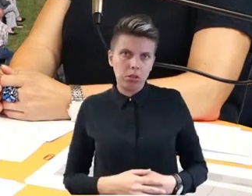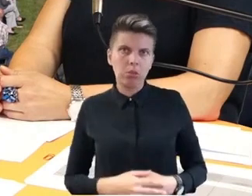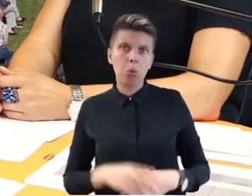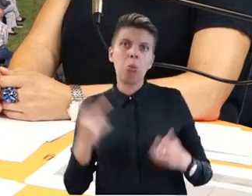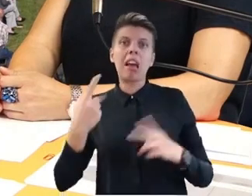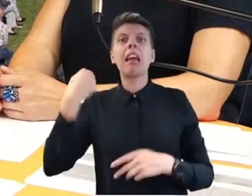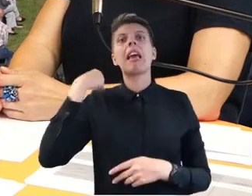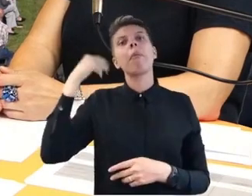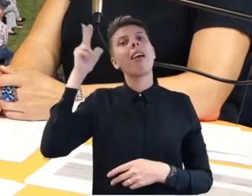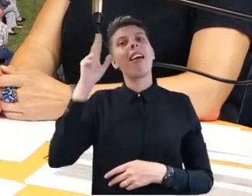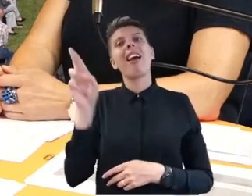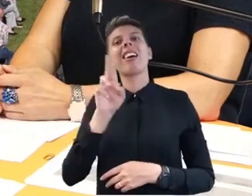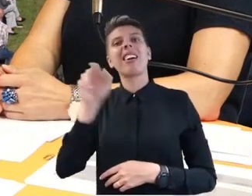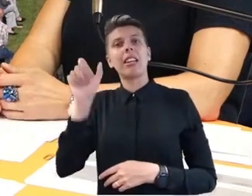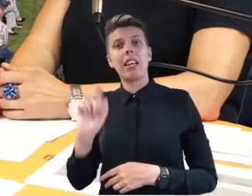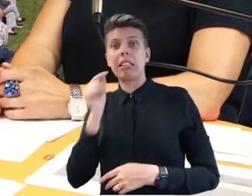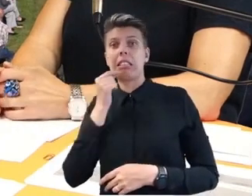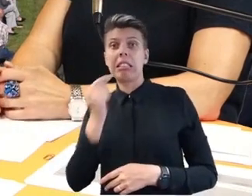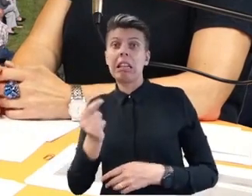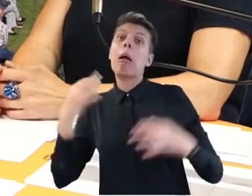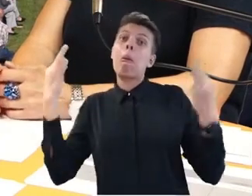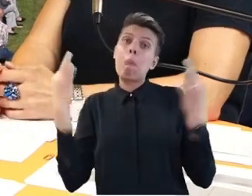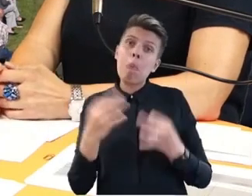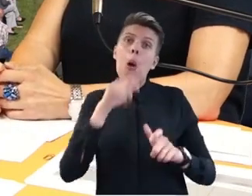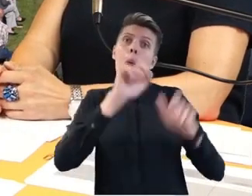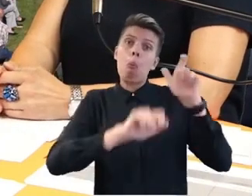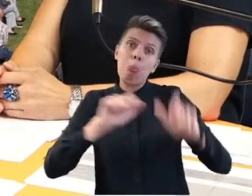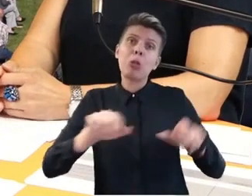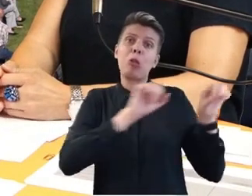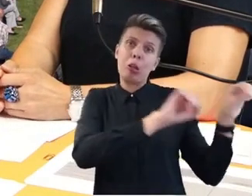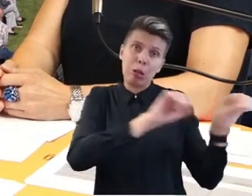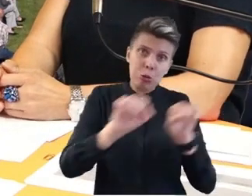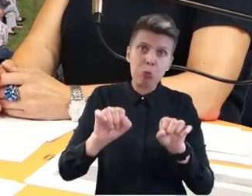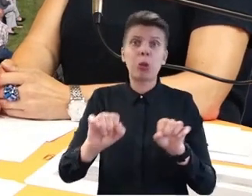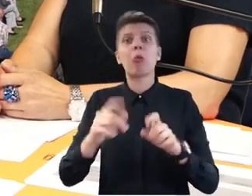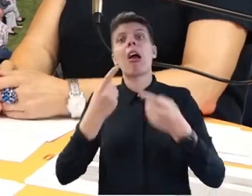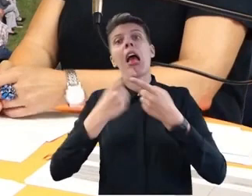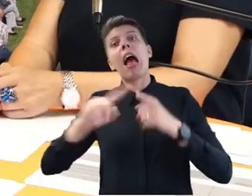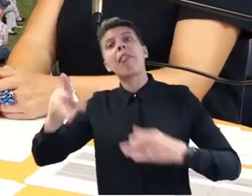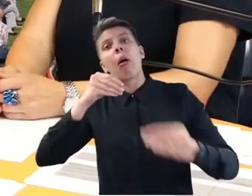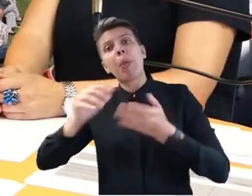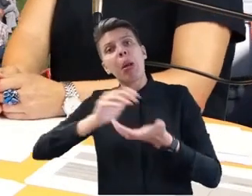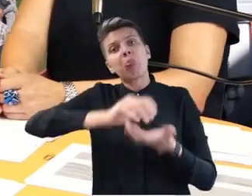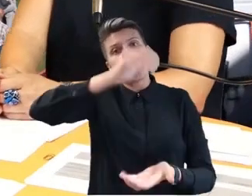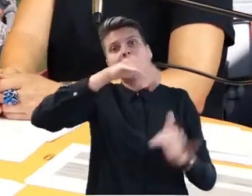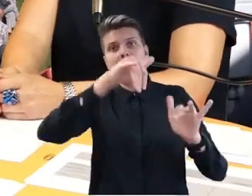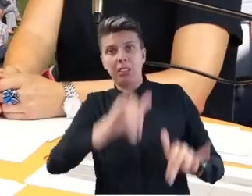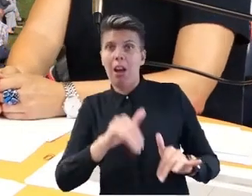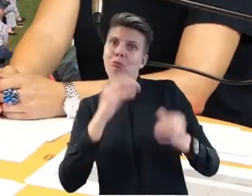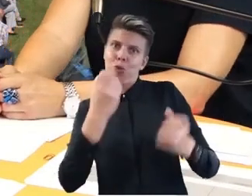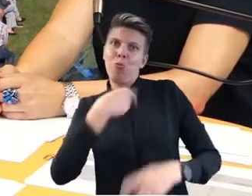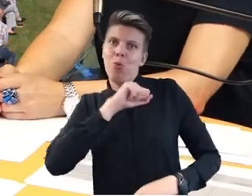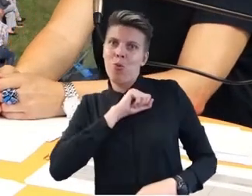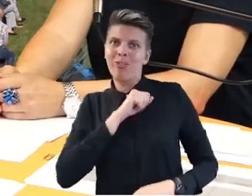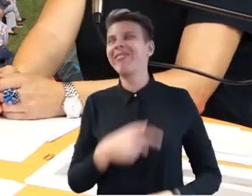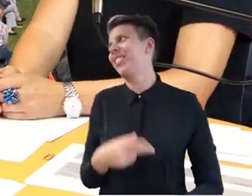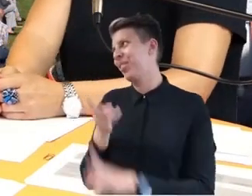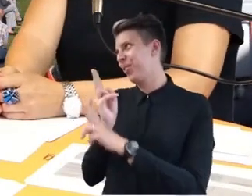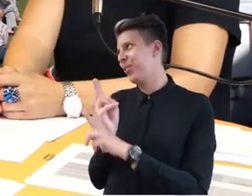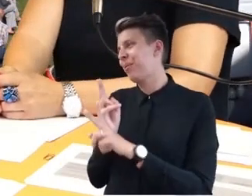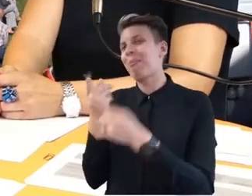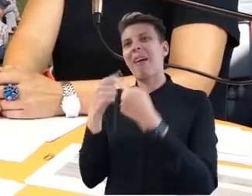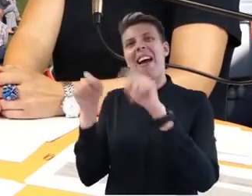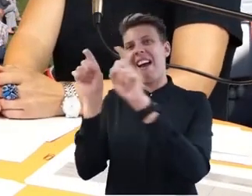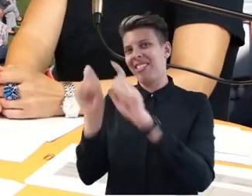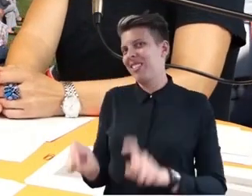personelle und finanzielle ressourcen schaden dort nicht ich glaube das könnte man bei jedem thema das wir haben auch